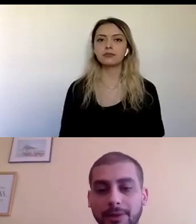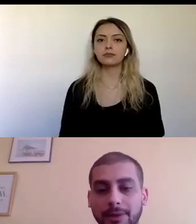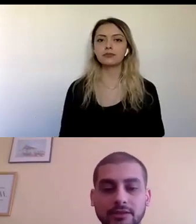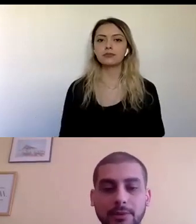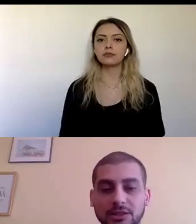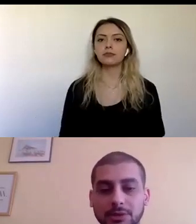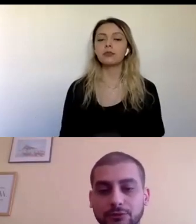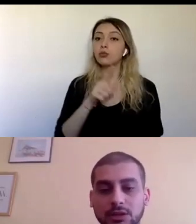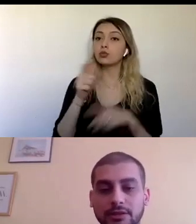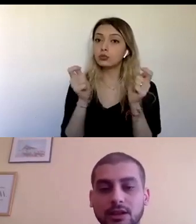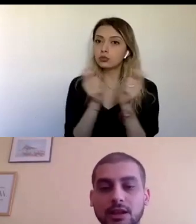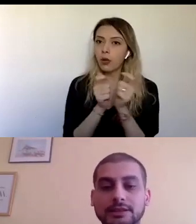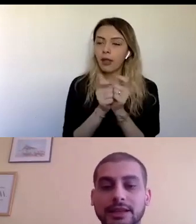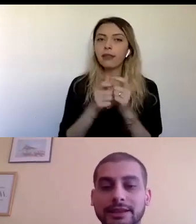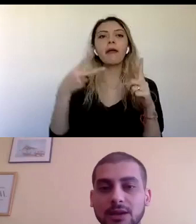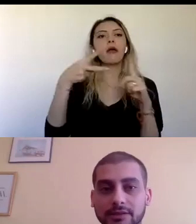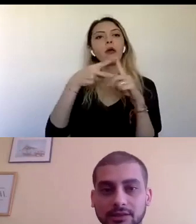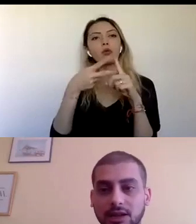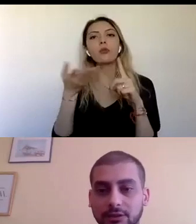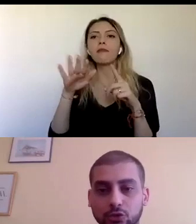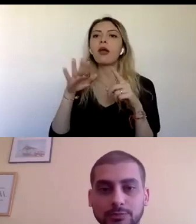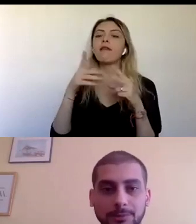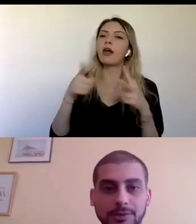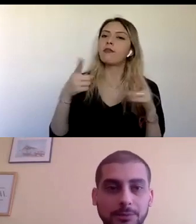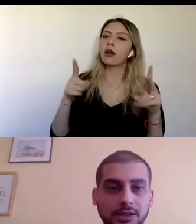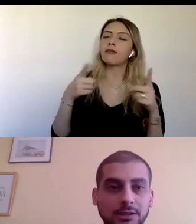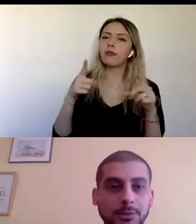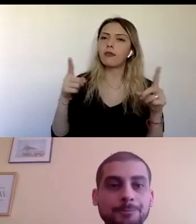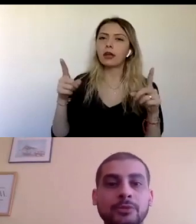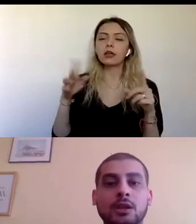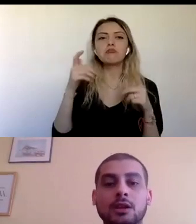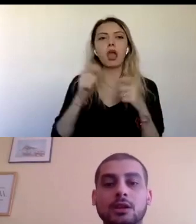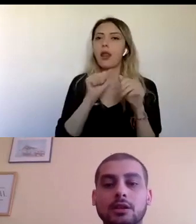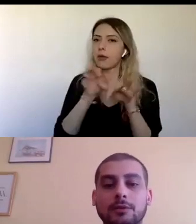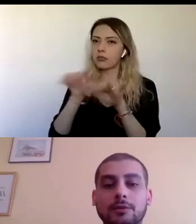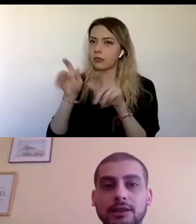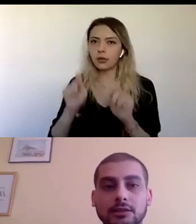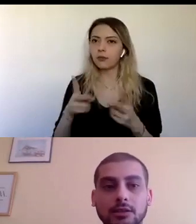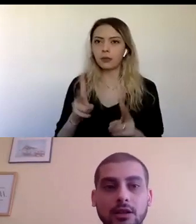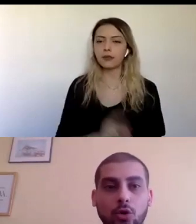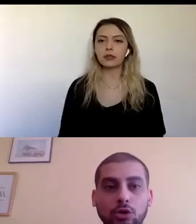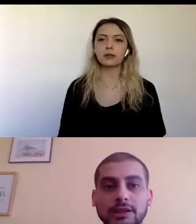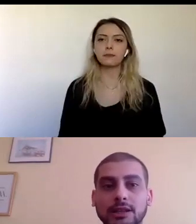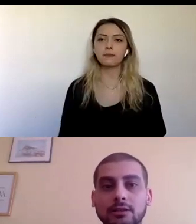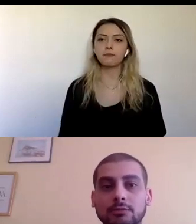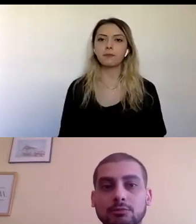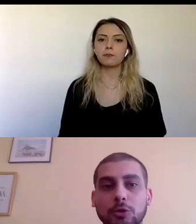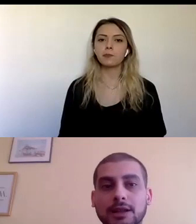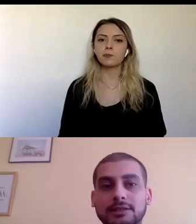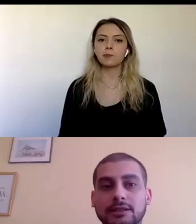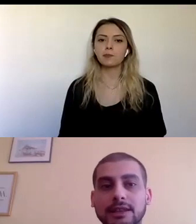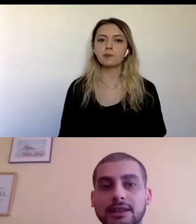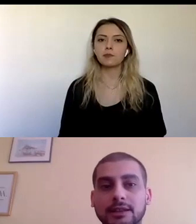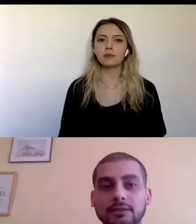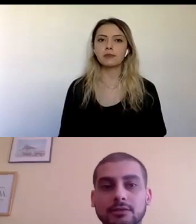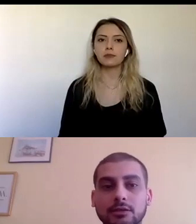veya benzeri başka platformlara yayınlayabilirsiniz. Aynı Zoom'da yapıldığı gibi. Fakat ola ki bu